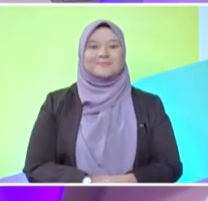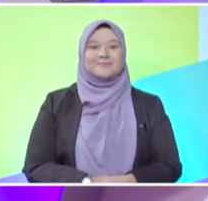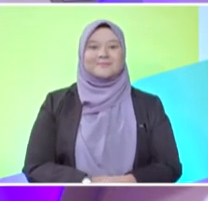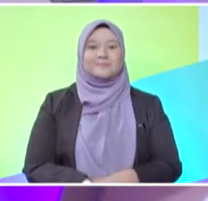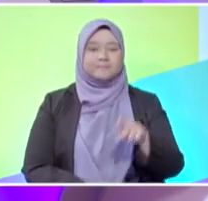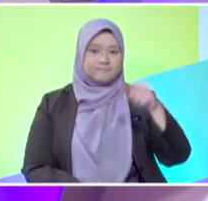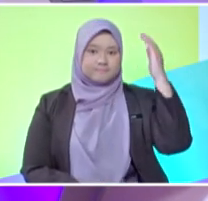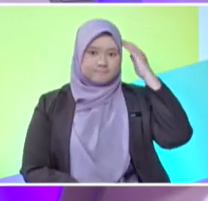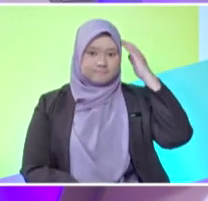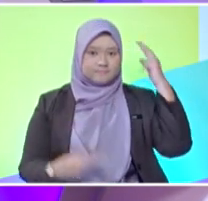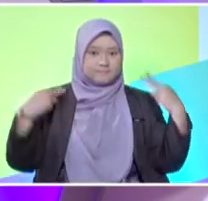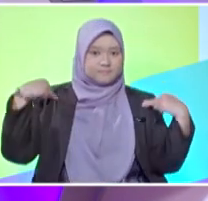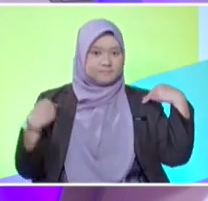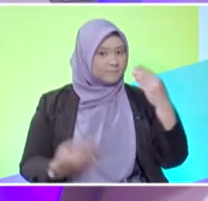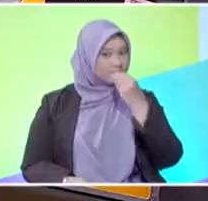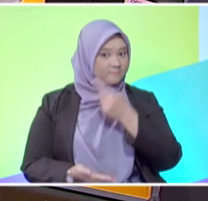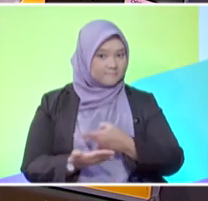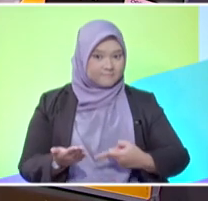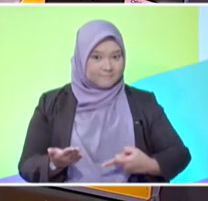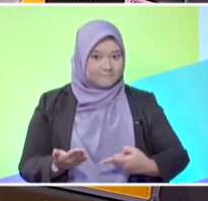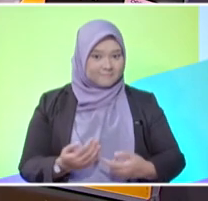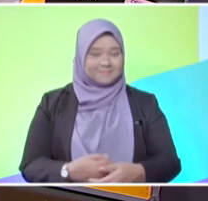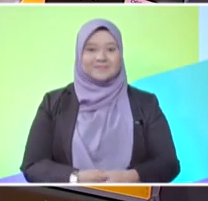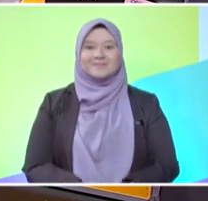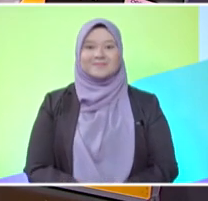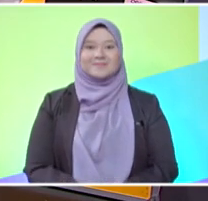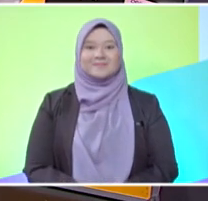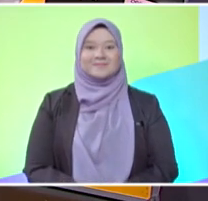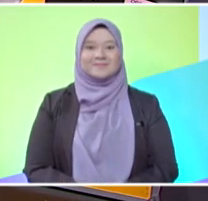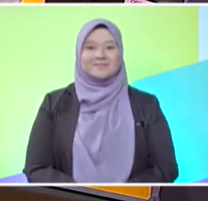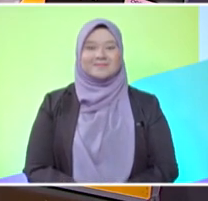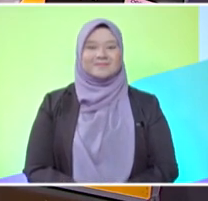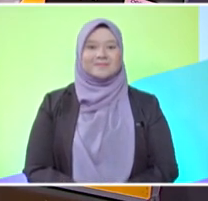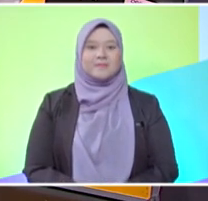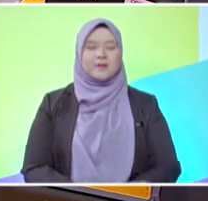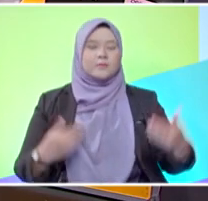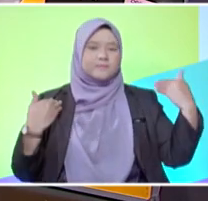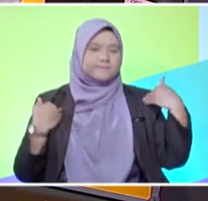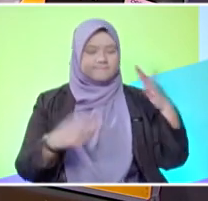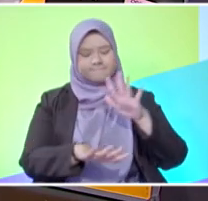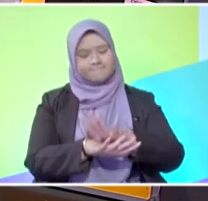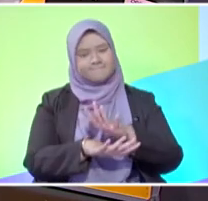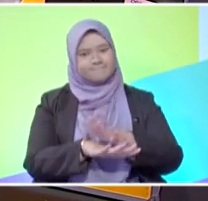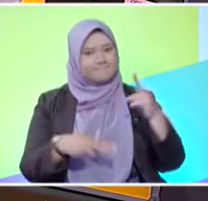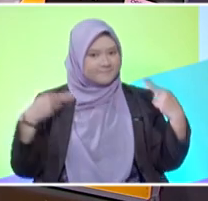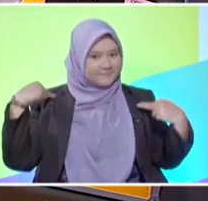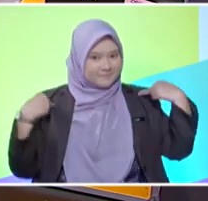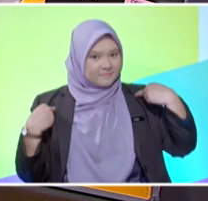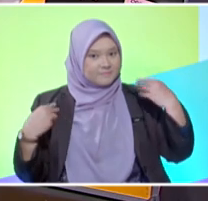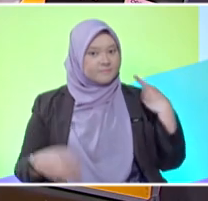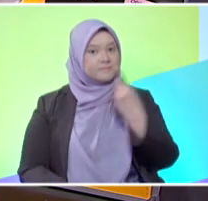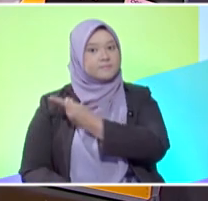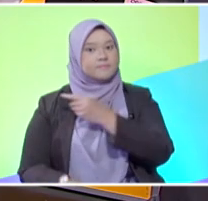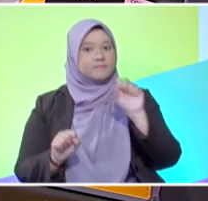Oke Azha azan atau tidak sekeliling kita ini sebenarnya ada berbagai jenis hewan Ada